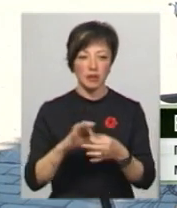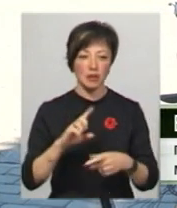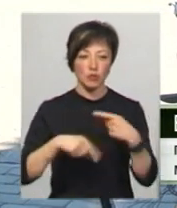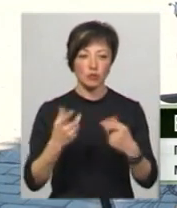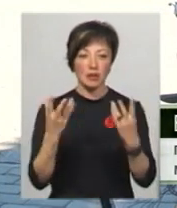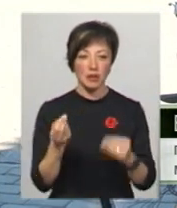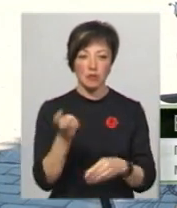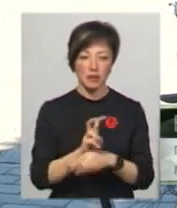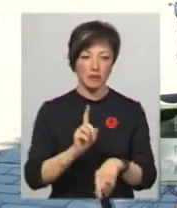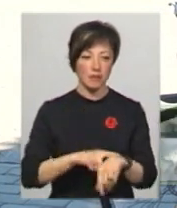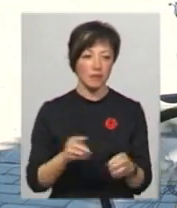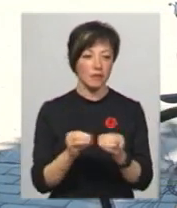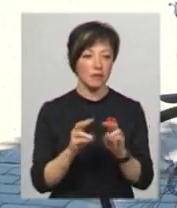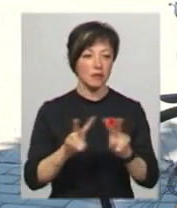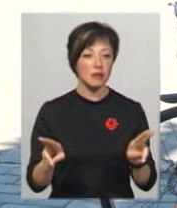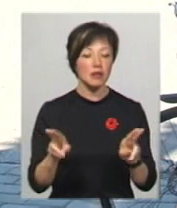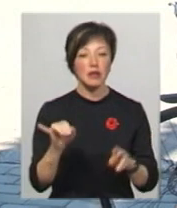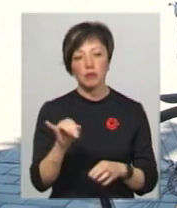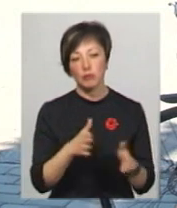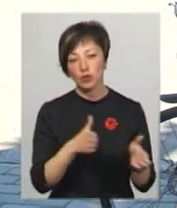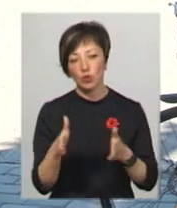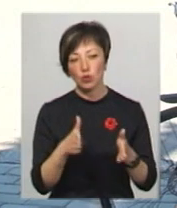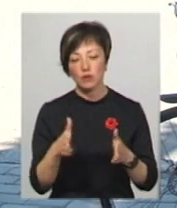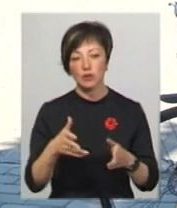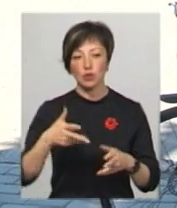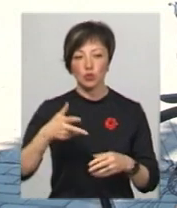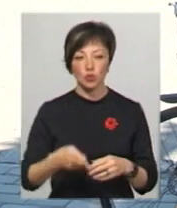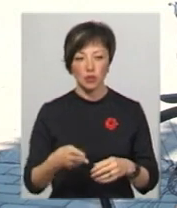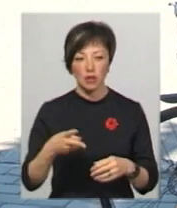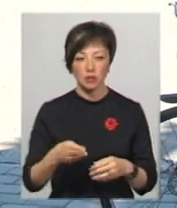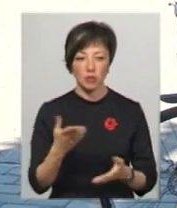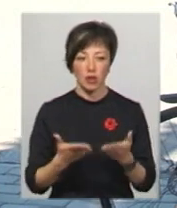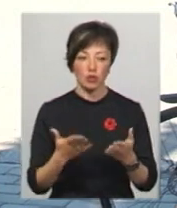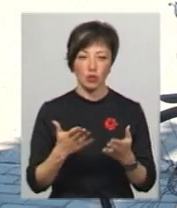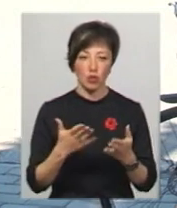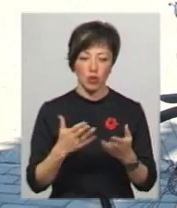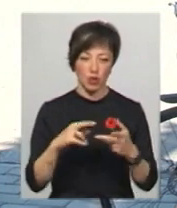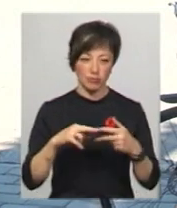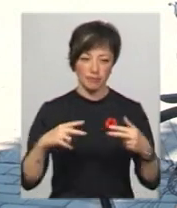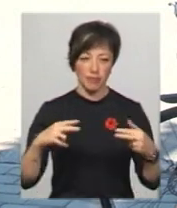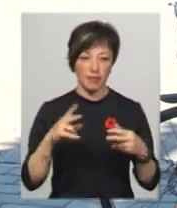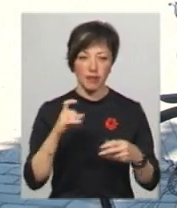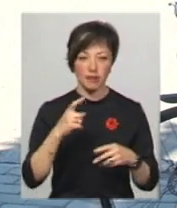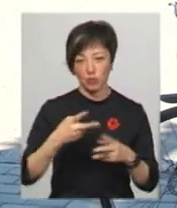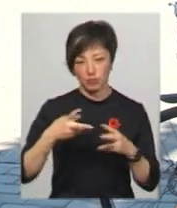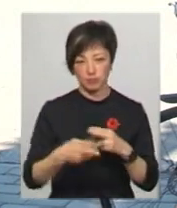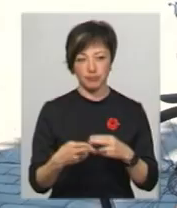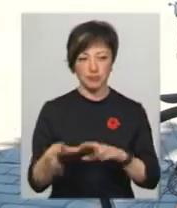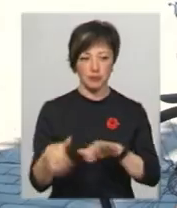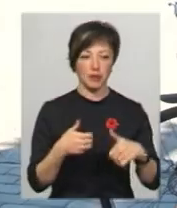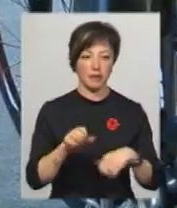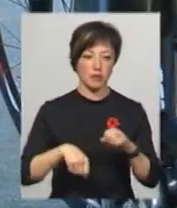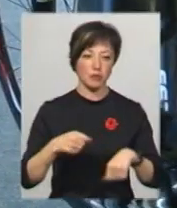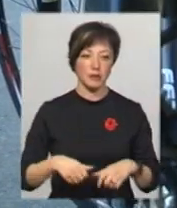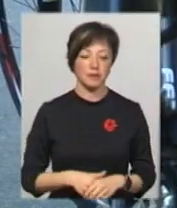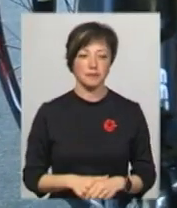день він прийде в той самий час, але підготовлений з кусачками, якщо трос ненадійний, і перекусить просто цей трос і забере